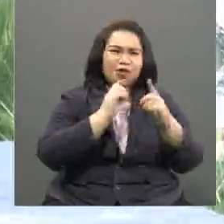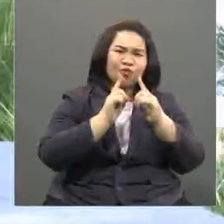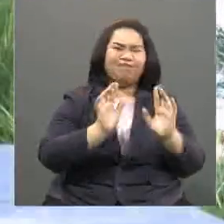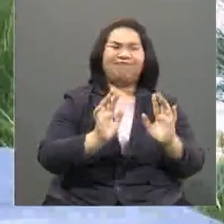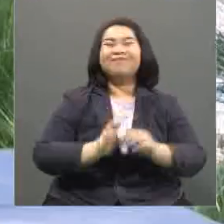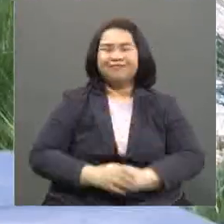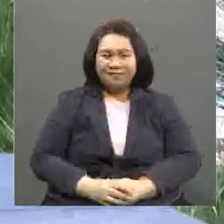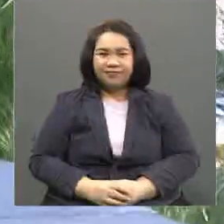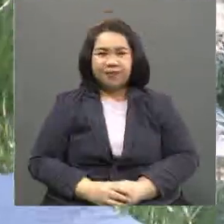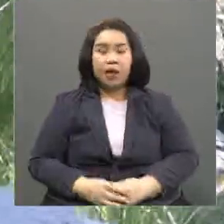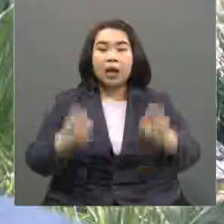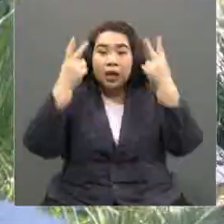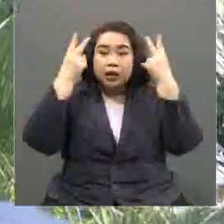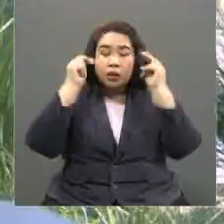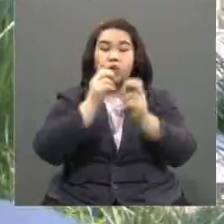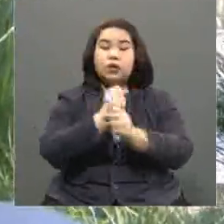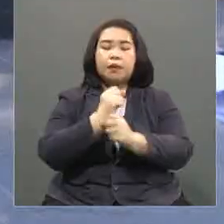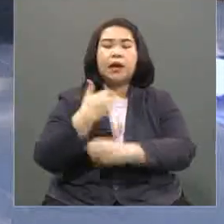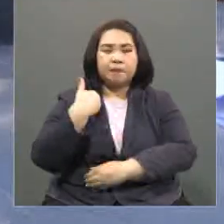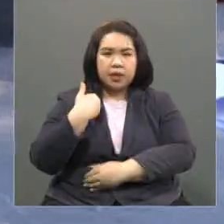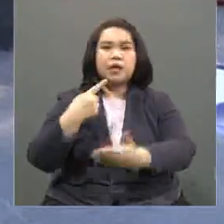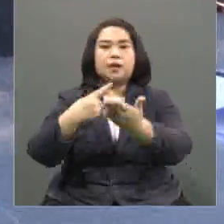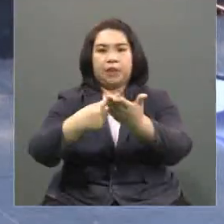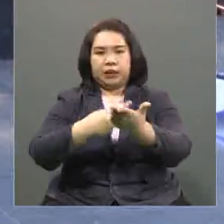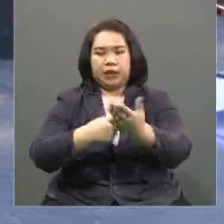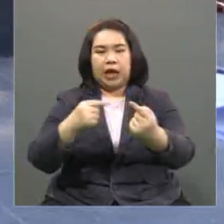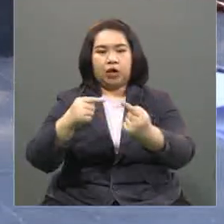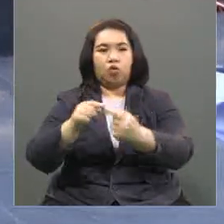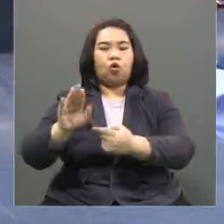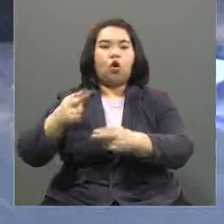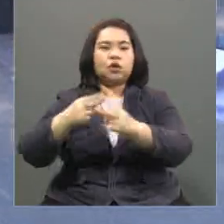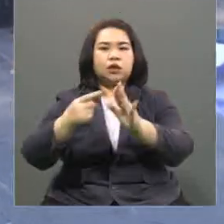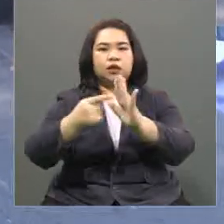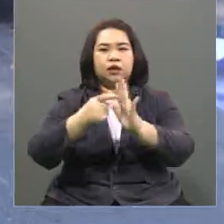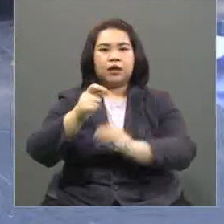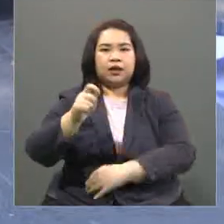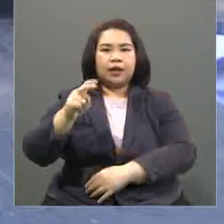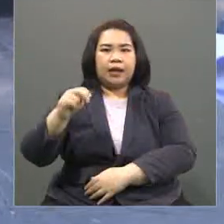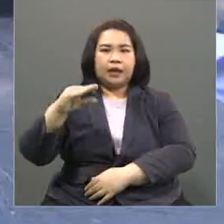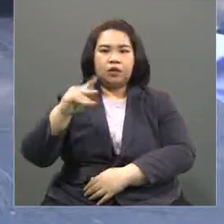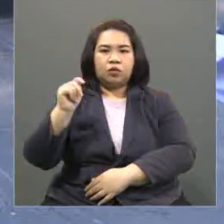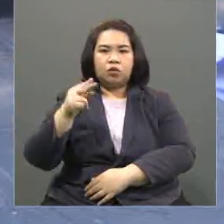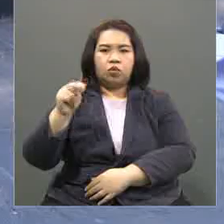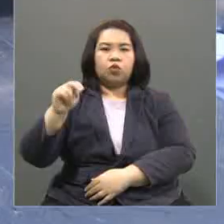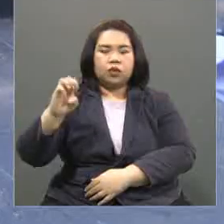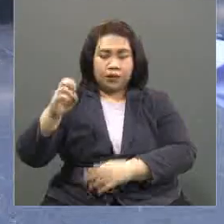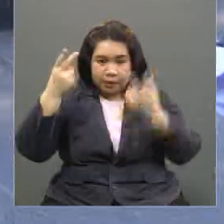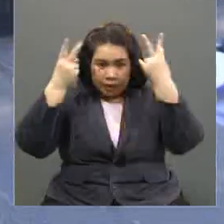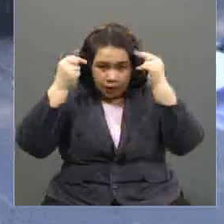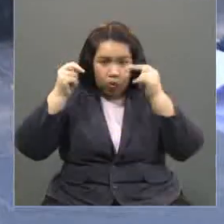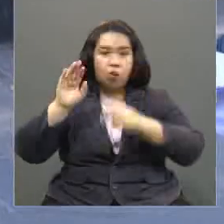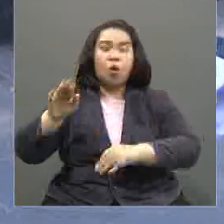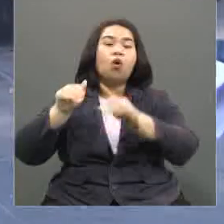ส่วนภารกิจของนายกรัฐมนตรีจะมีการหารือทวิภาคีกับนายแอนโทนีเอลบราเนซีนะคะนายกรัฐมนตรีออสเตรเลียซึ่งไท